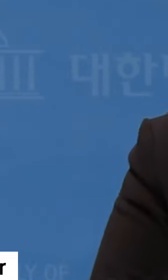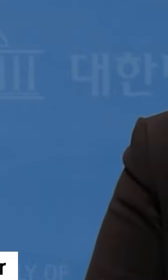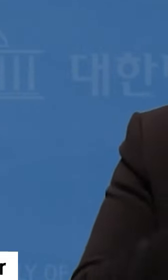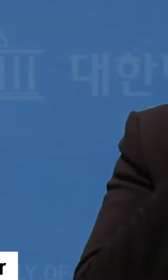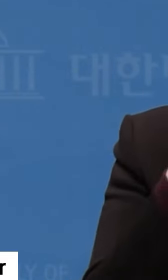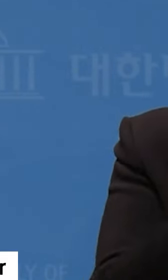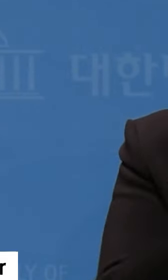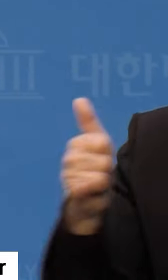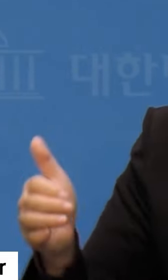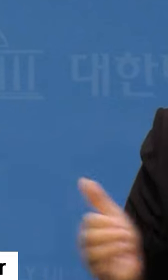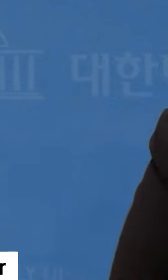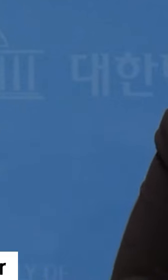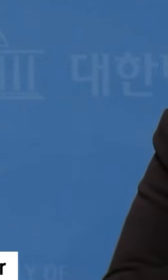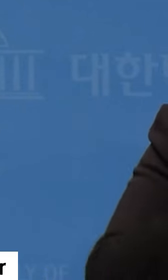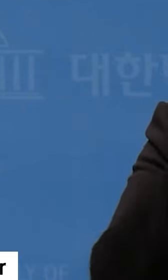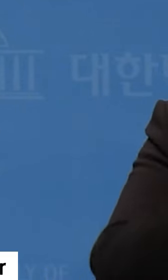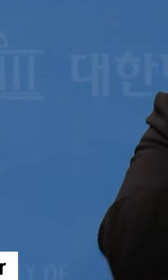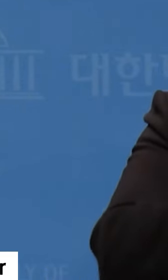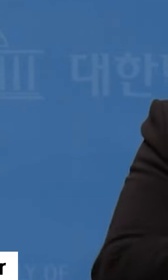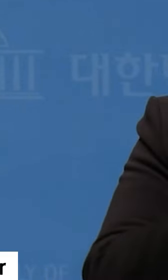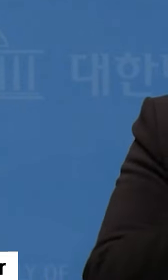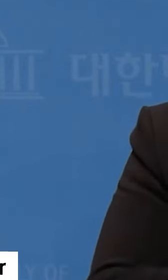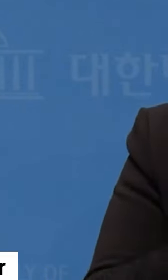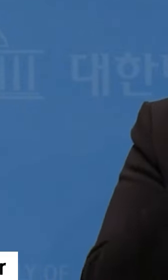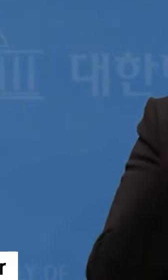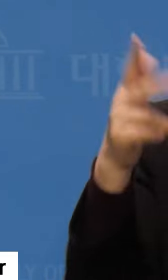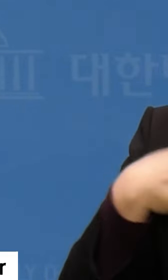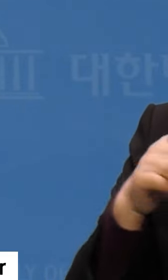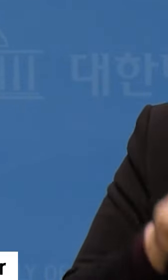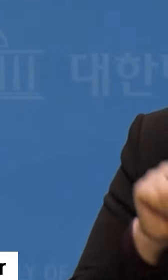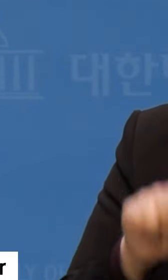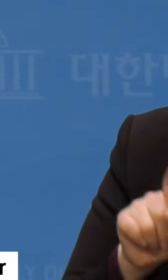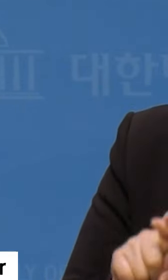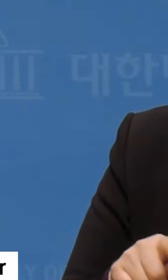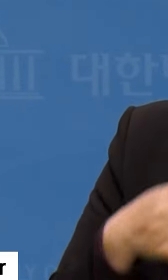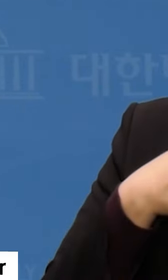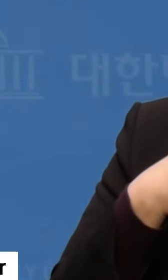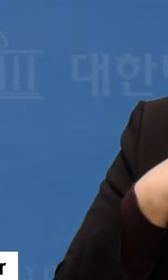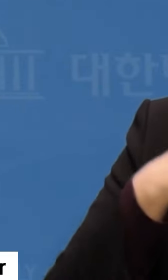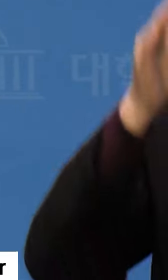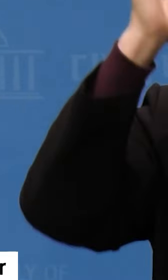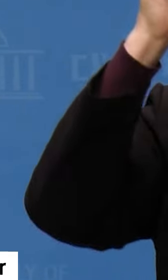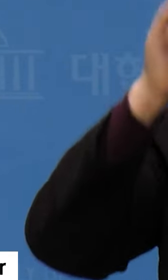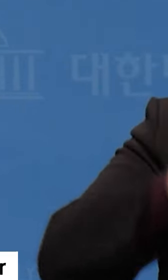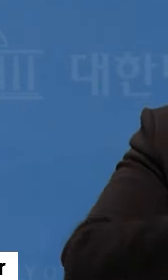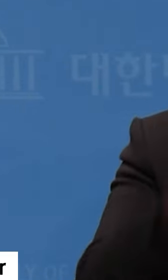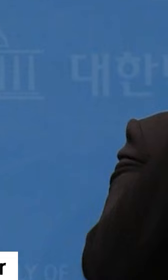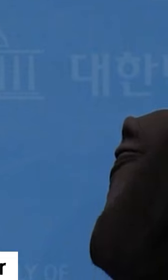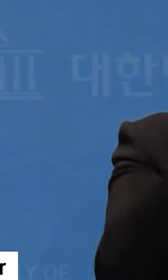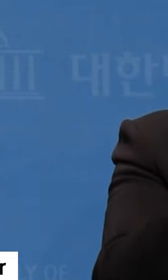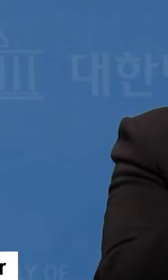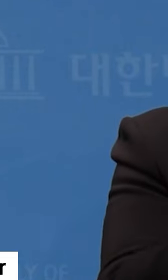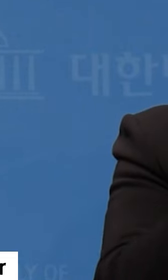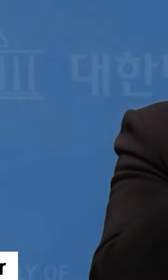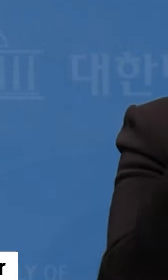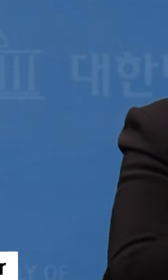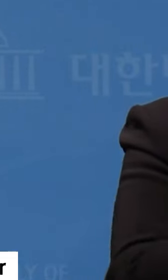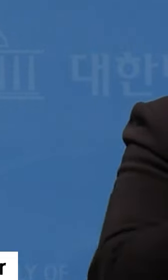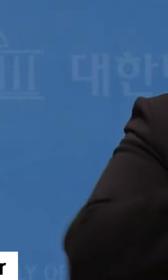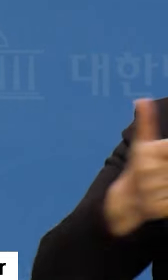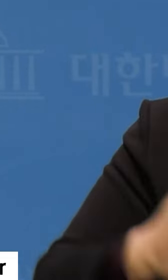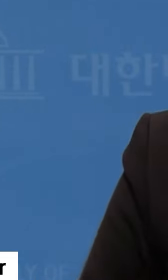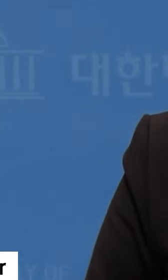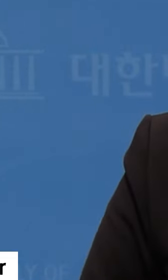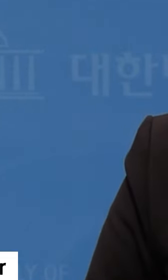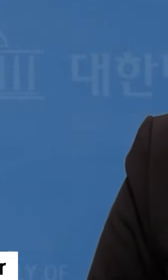분들조차 총선을 앞두고는 친명을 내세우며 자기 정치만 하고 있는 실정이 개탄스러울